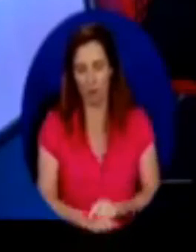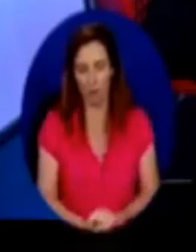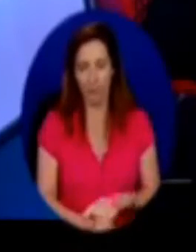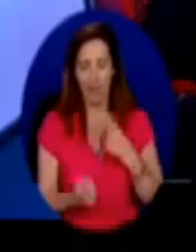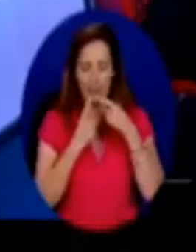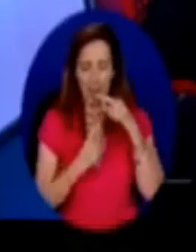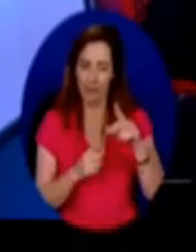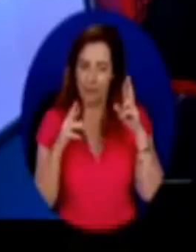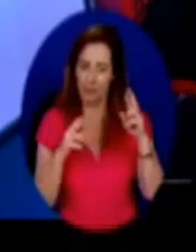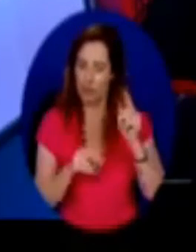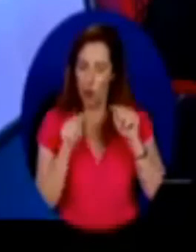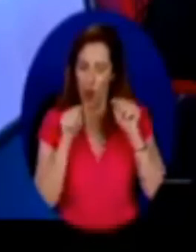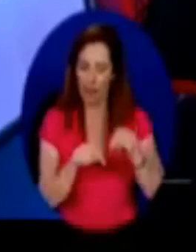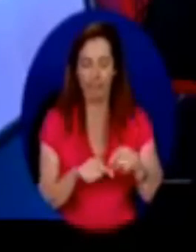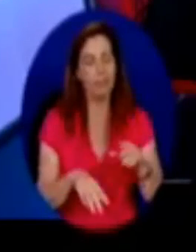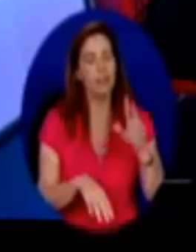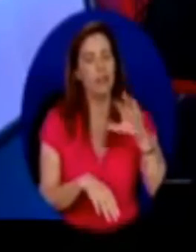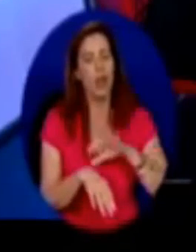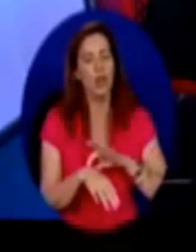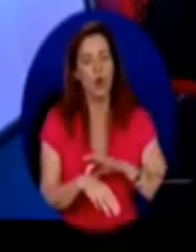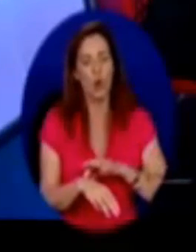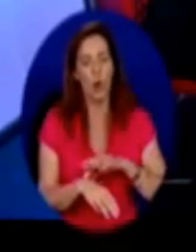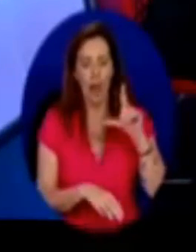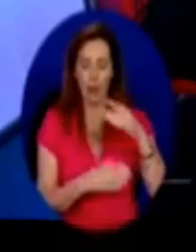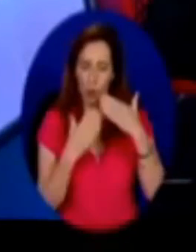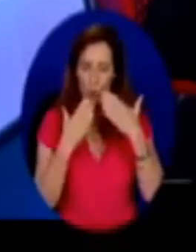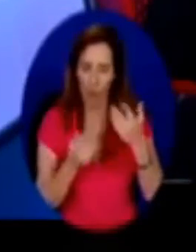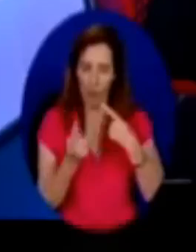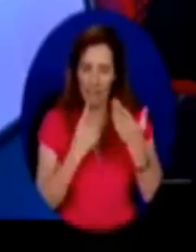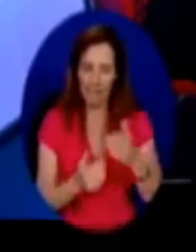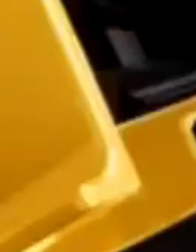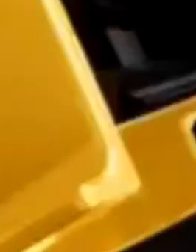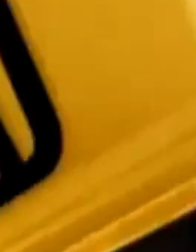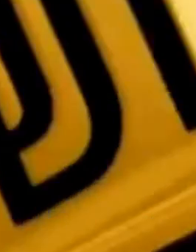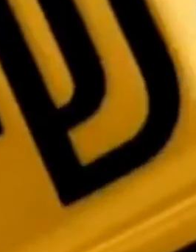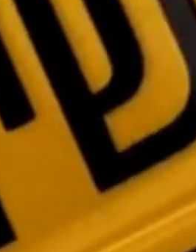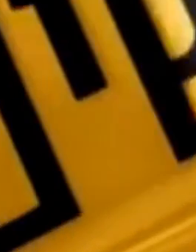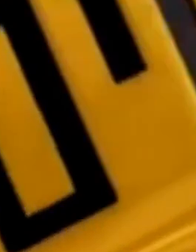אננו נדבר איתך נקווה שלא נגיע לזה ד אמי לי לנדו תודה רבה לחל